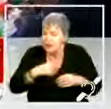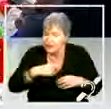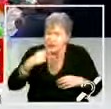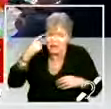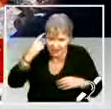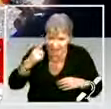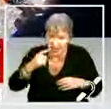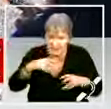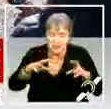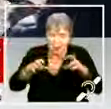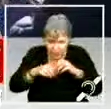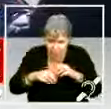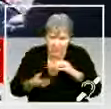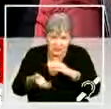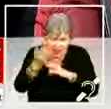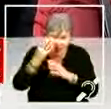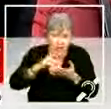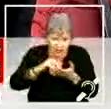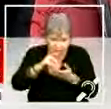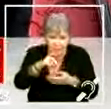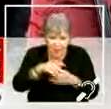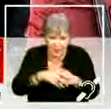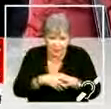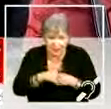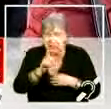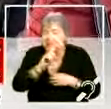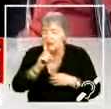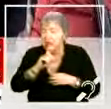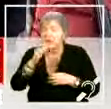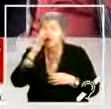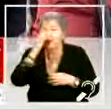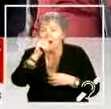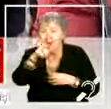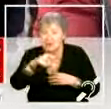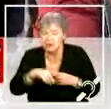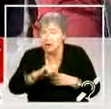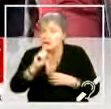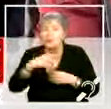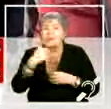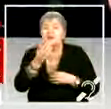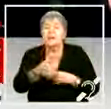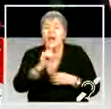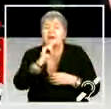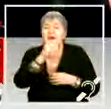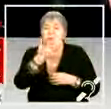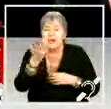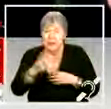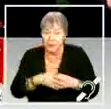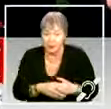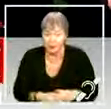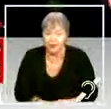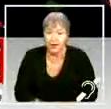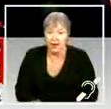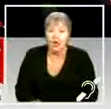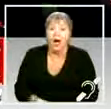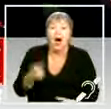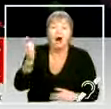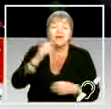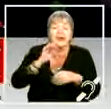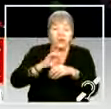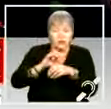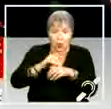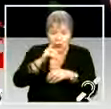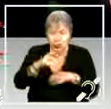nu știu ce creșteri de pensii, se înșala amarnic, nu se va da nimic. Ne-am întâlnit aici medici din